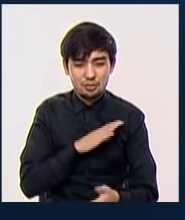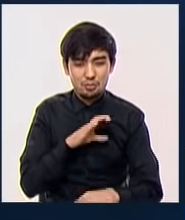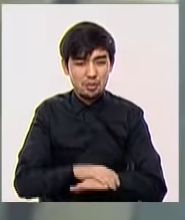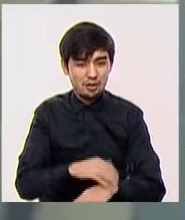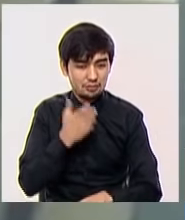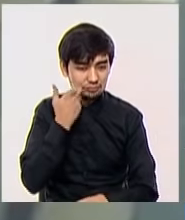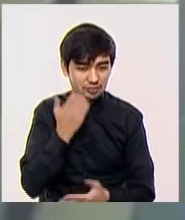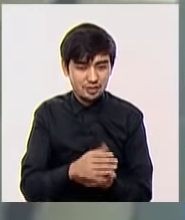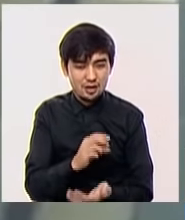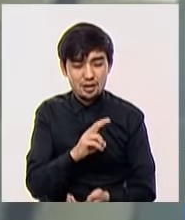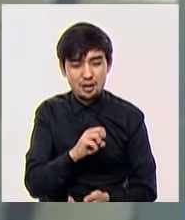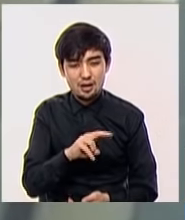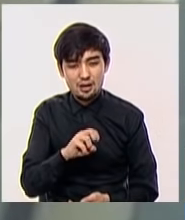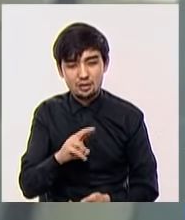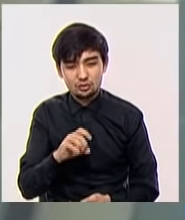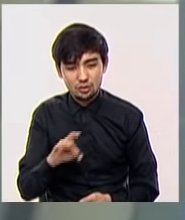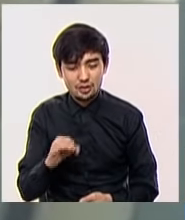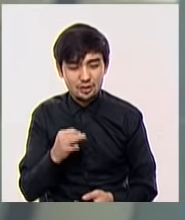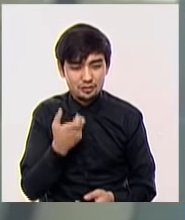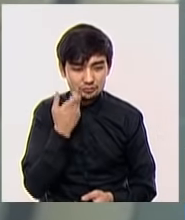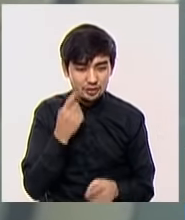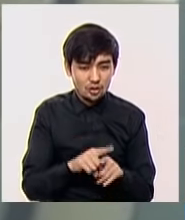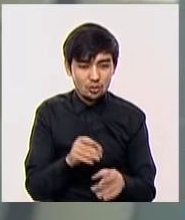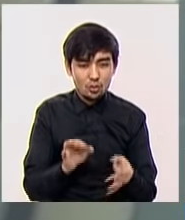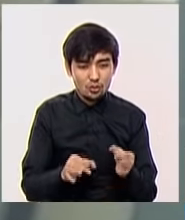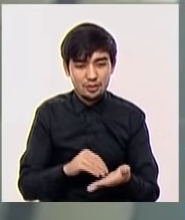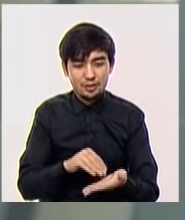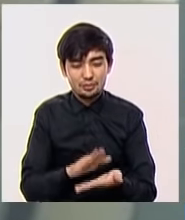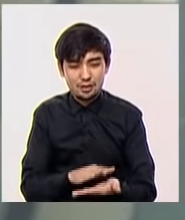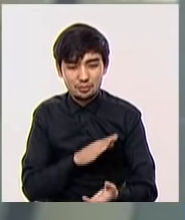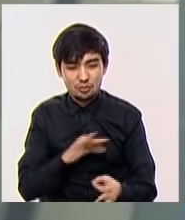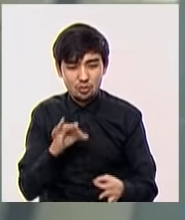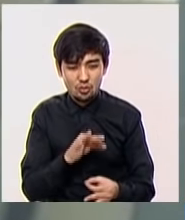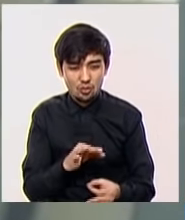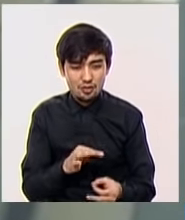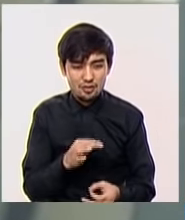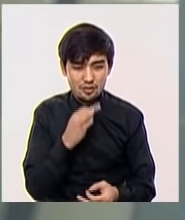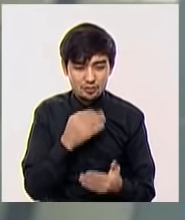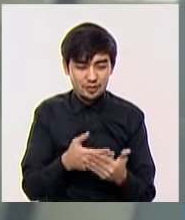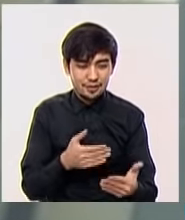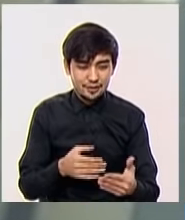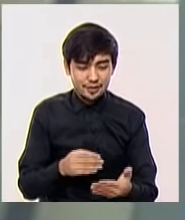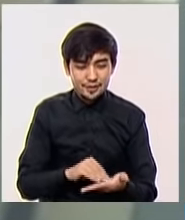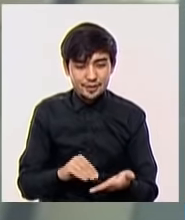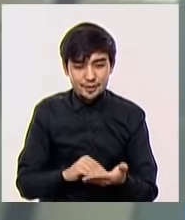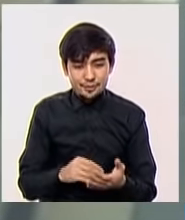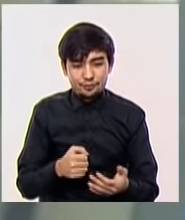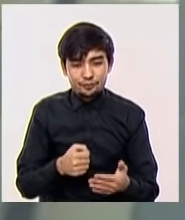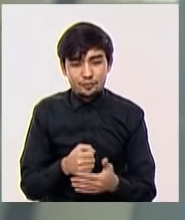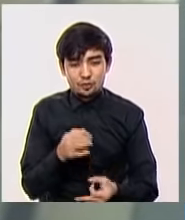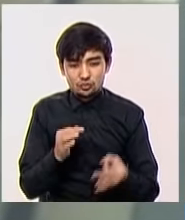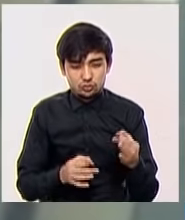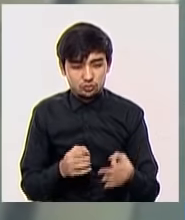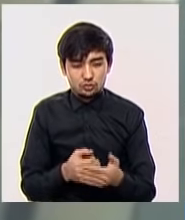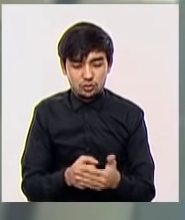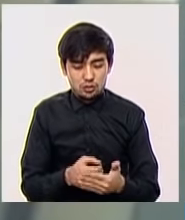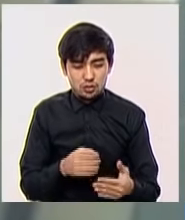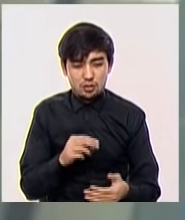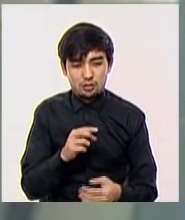пользу коллекторов и они прописали несколько норм которые заранее исключают возможность внесудебного банкротства